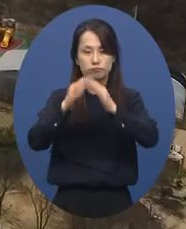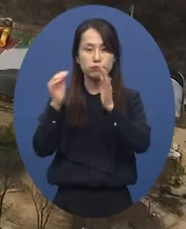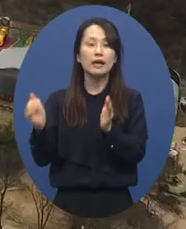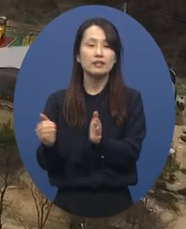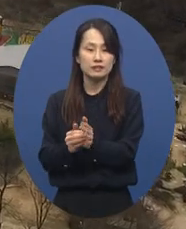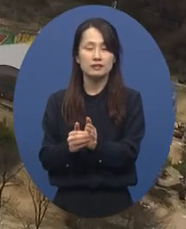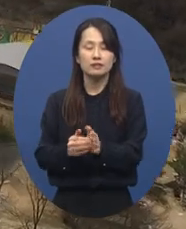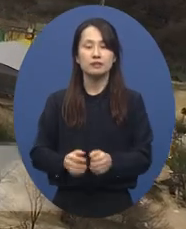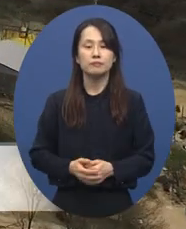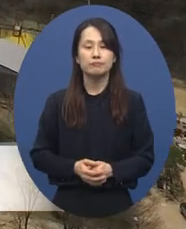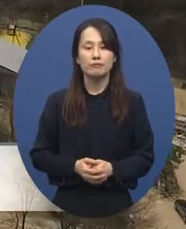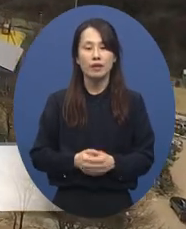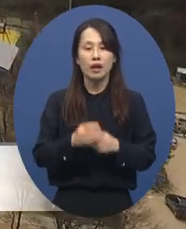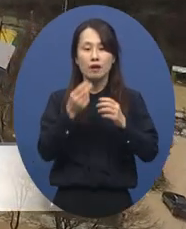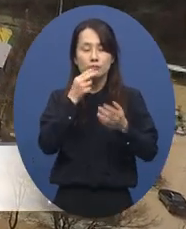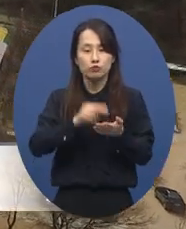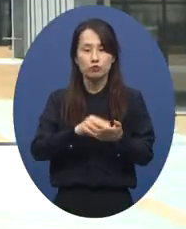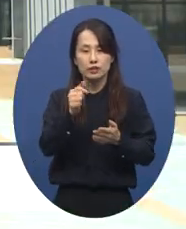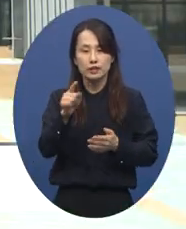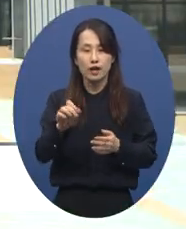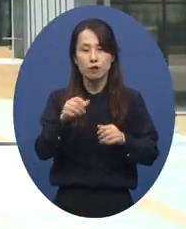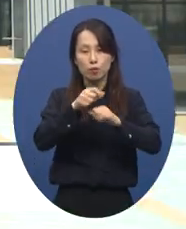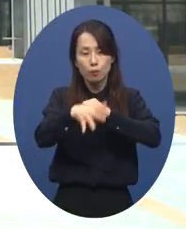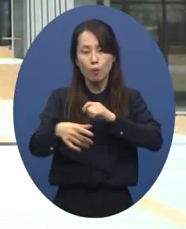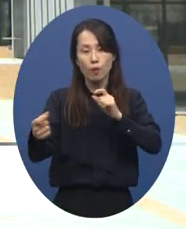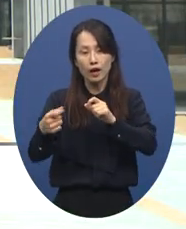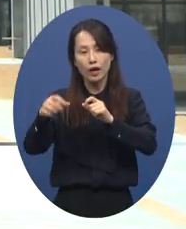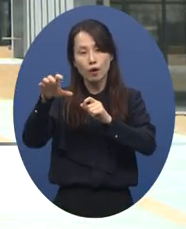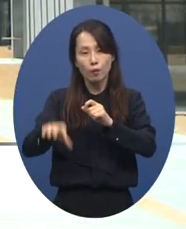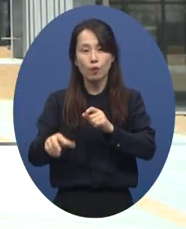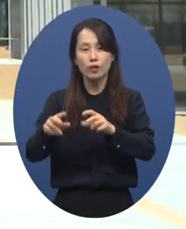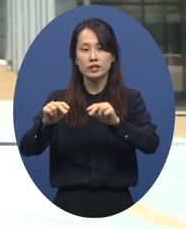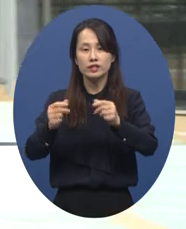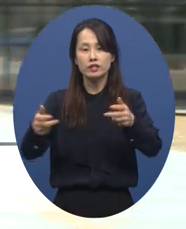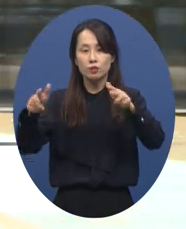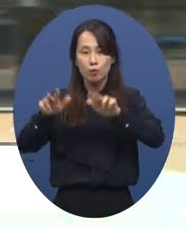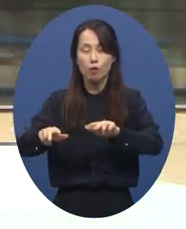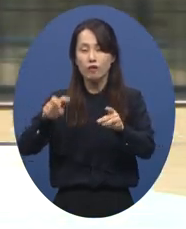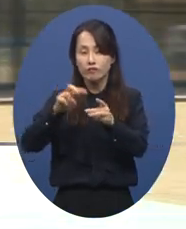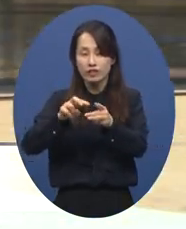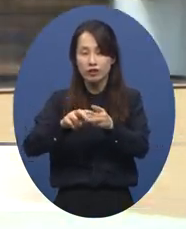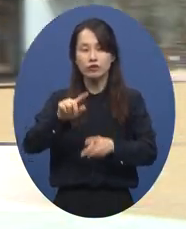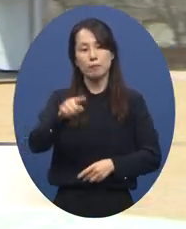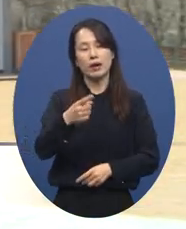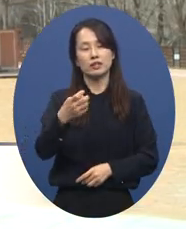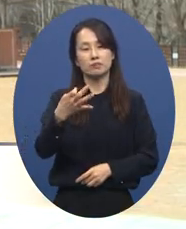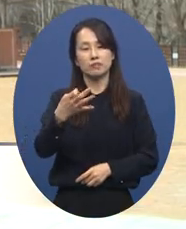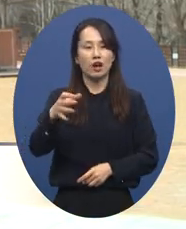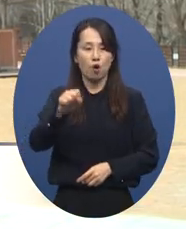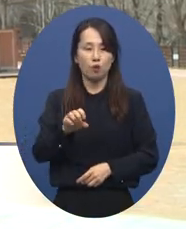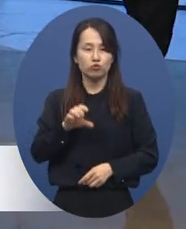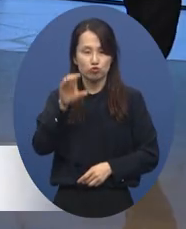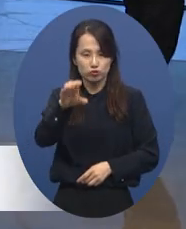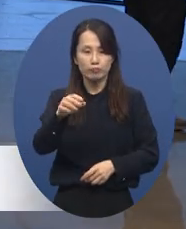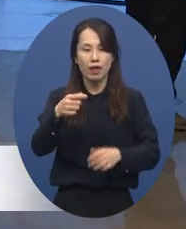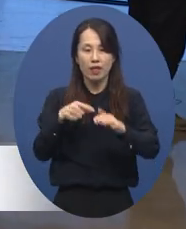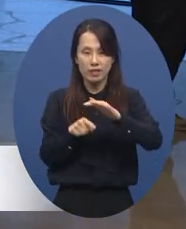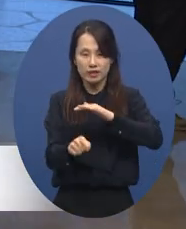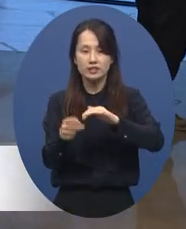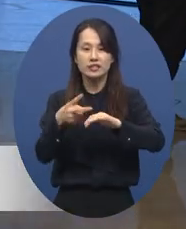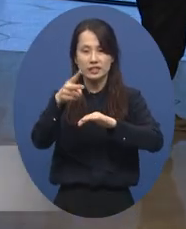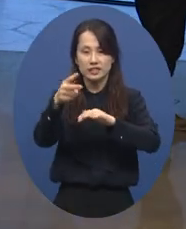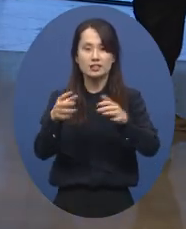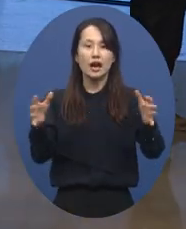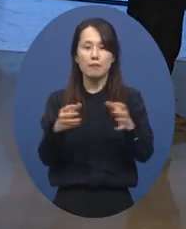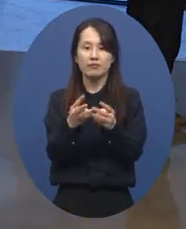되었고요. 비둘기낭 폭포 인근에 자리 잡은 한탄강 지질공원 센터는 114억 원을 들여 지하 1층, 지상